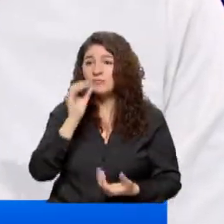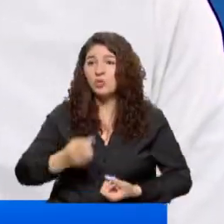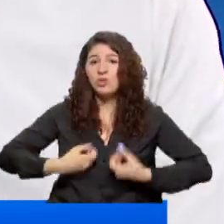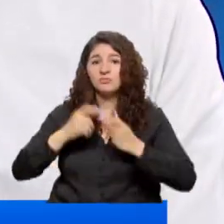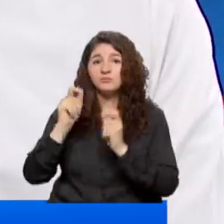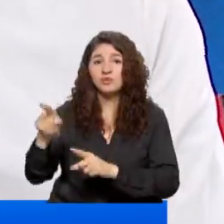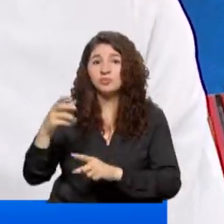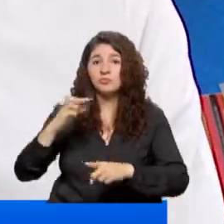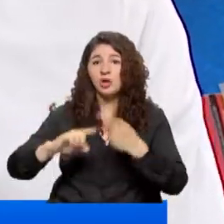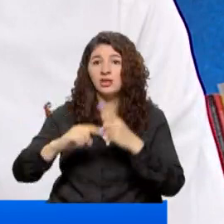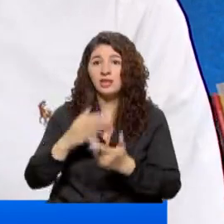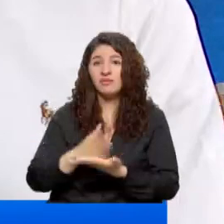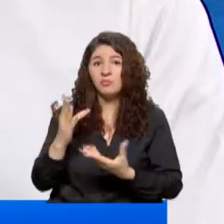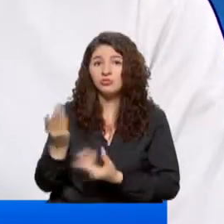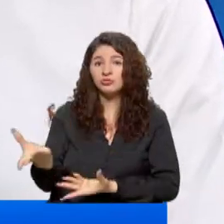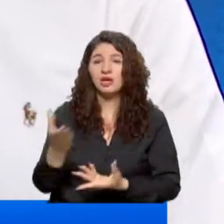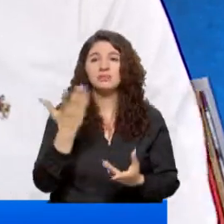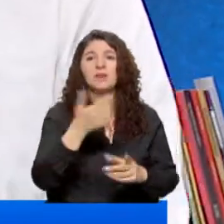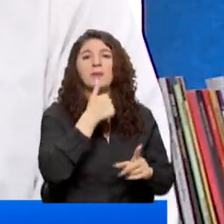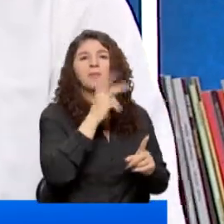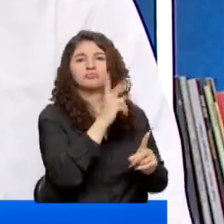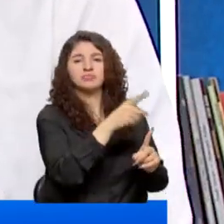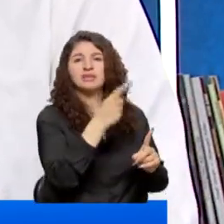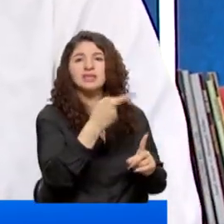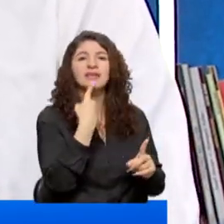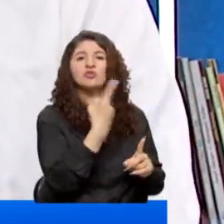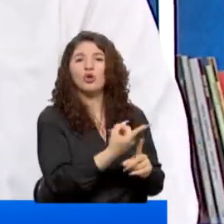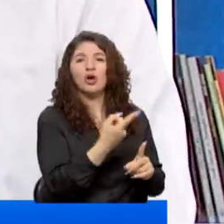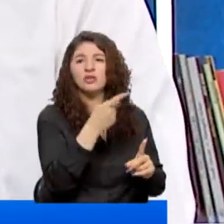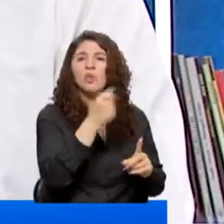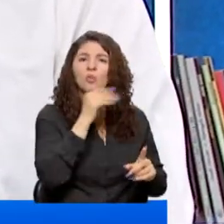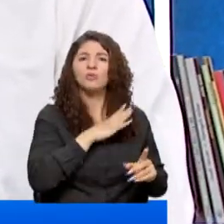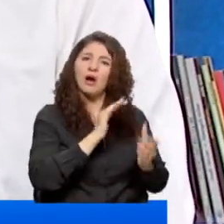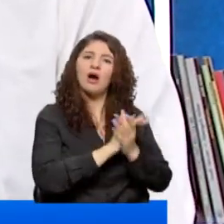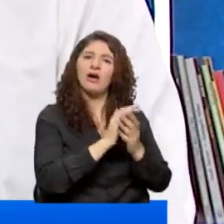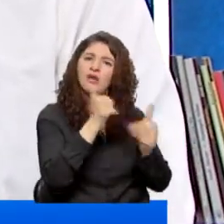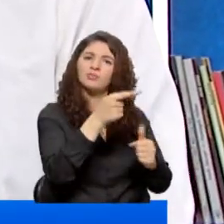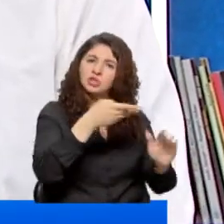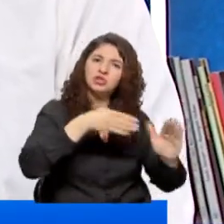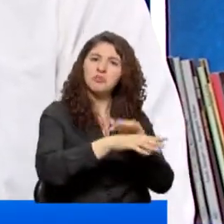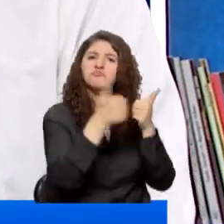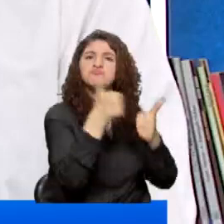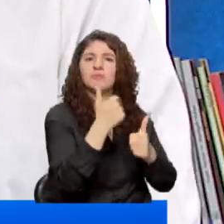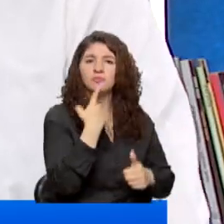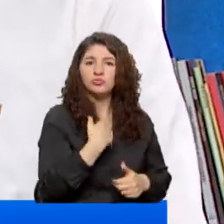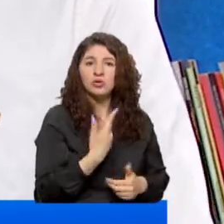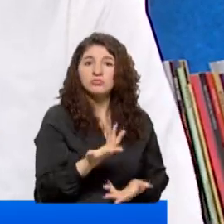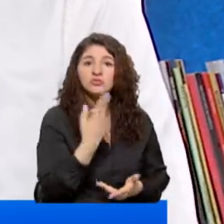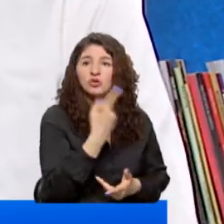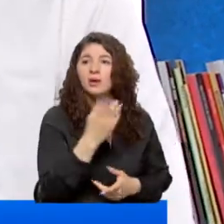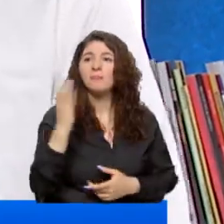kime üreteceğiz bu politikalarla çizilecek ve babanız size ne diyor Ya oğlum aferin sana bu şey girdim video MS en